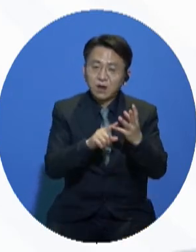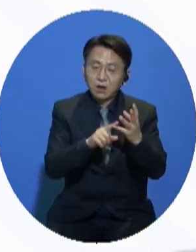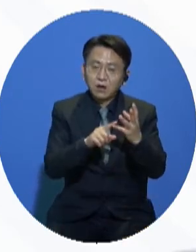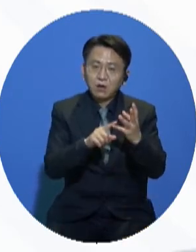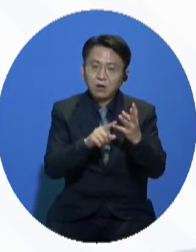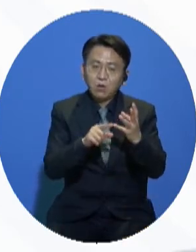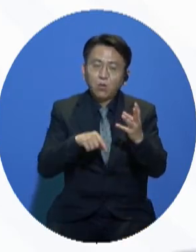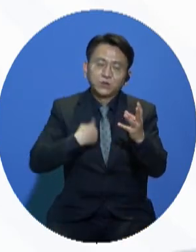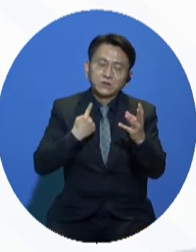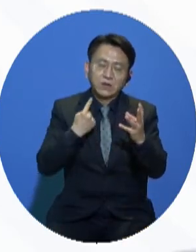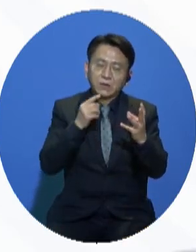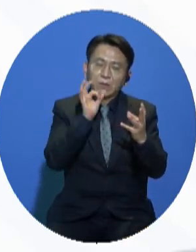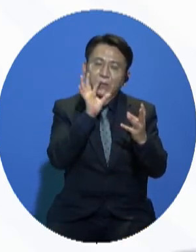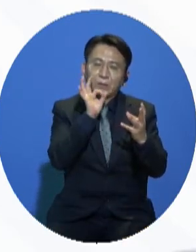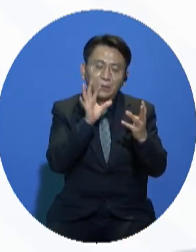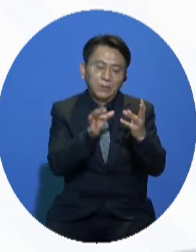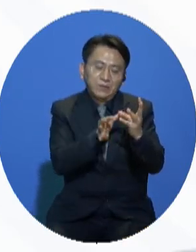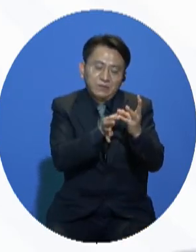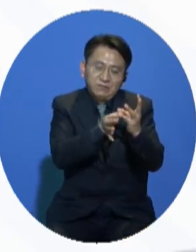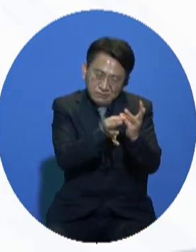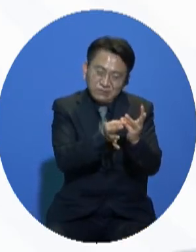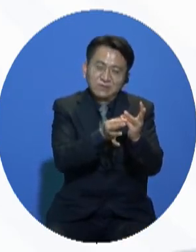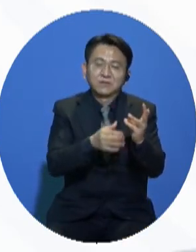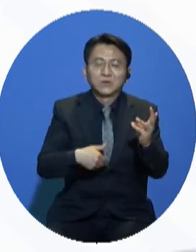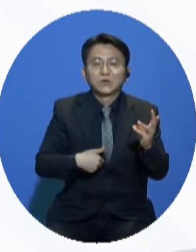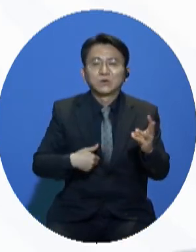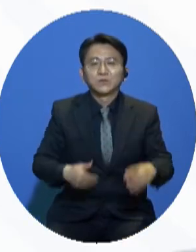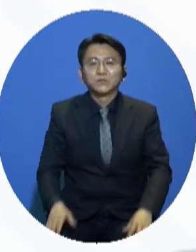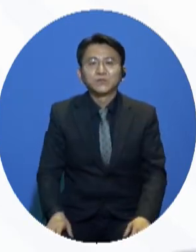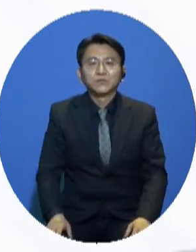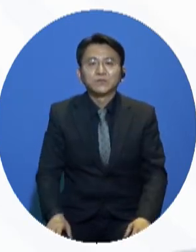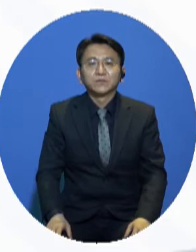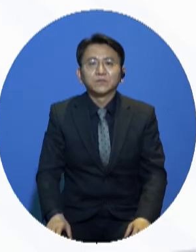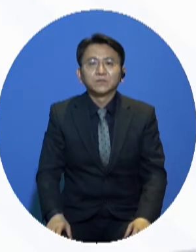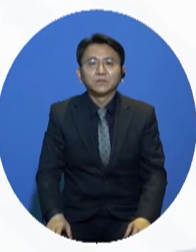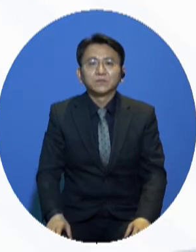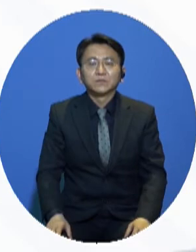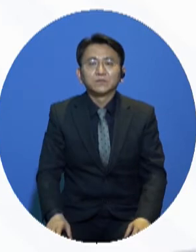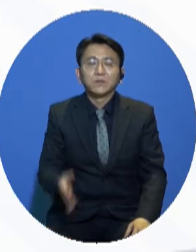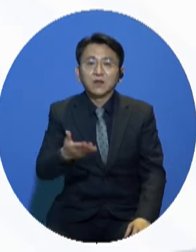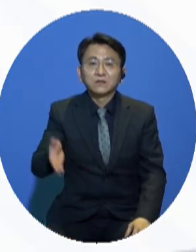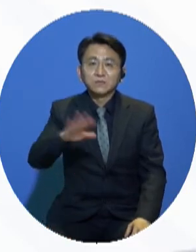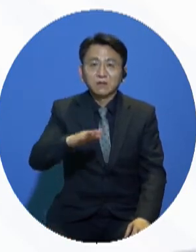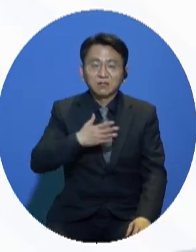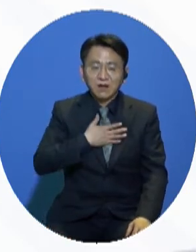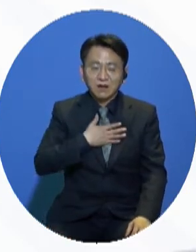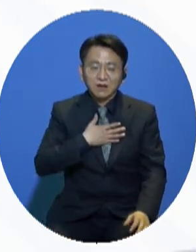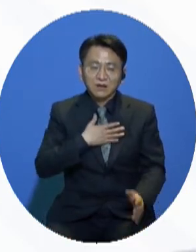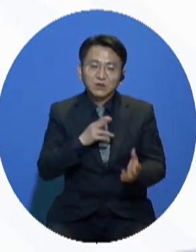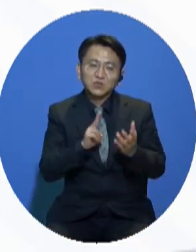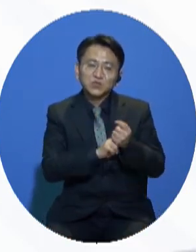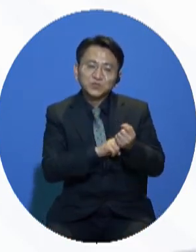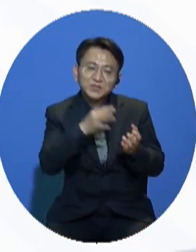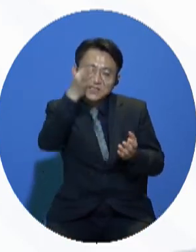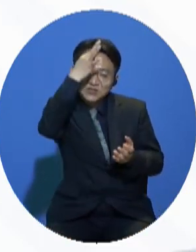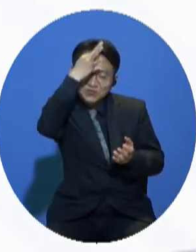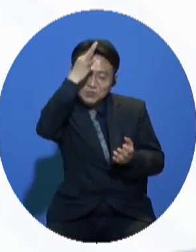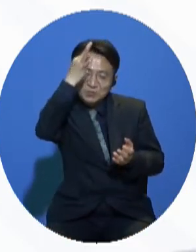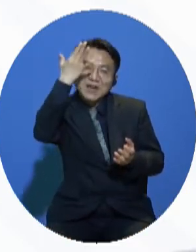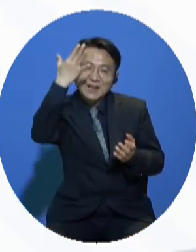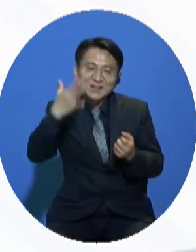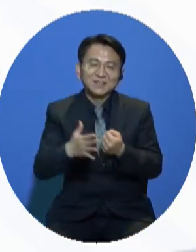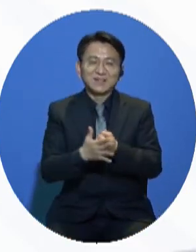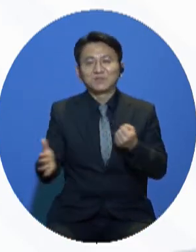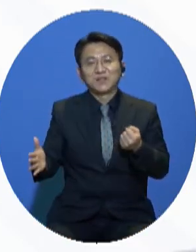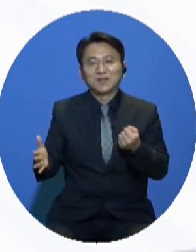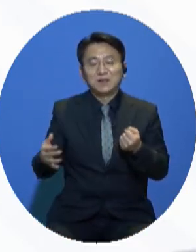아예 But as I said, you 혼자서 wouldn't 움직일 maybe 수가 realize 없습니다. because I'm really good at 그래서 hiding it. 그런데 I 저는 can 잘 crack a egg 숨기기 with one hand, 때문에 I can shuffle 바로 a deck of 봤을 cards with 때